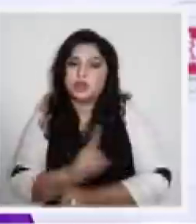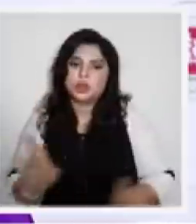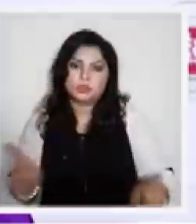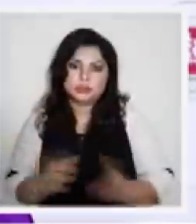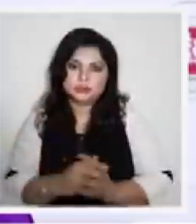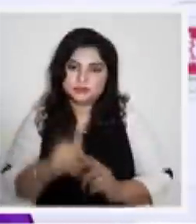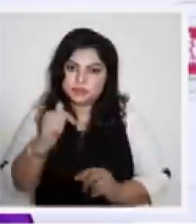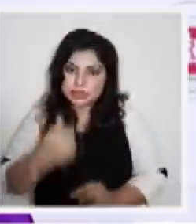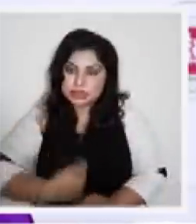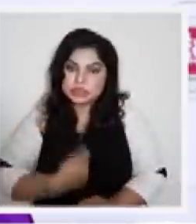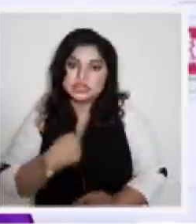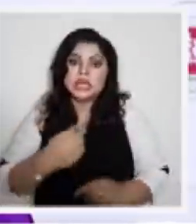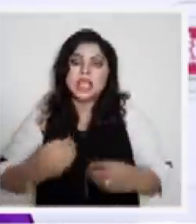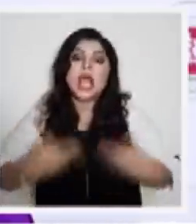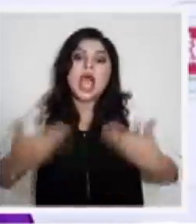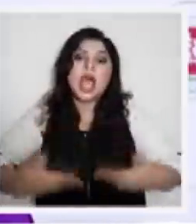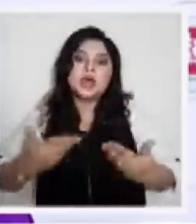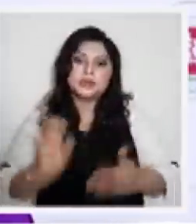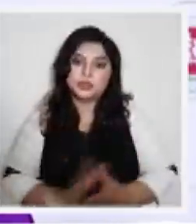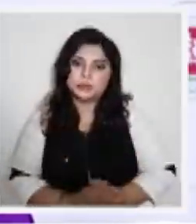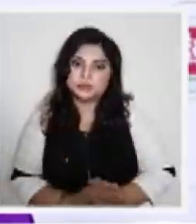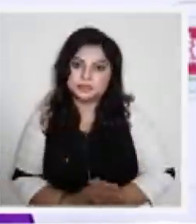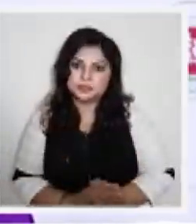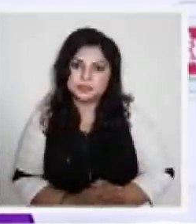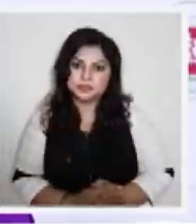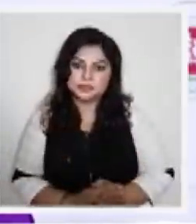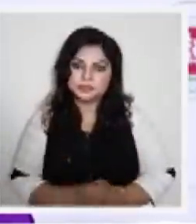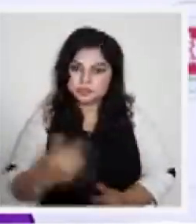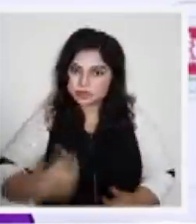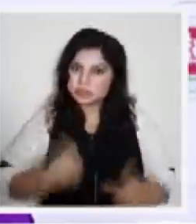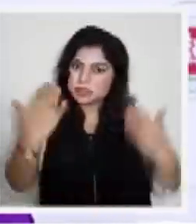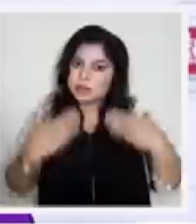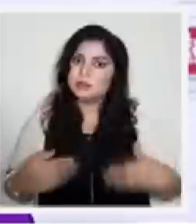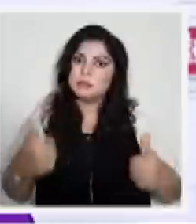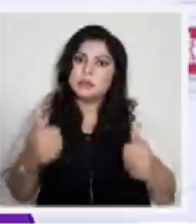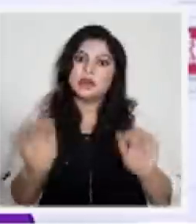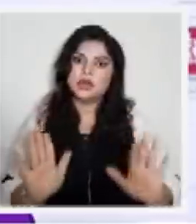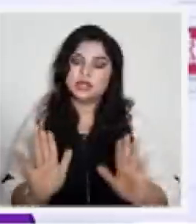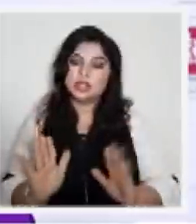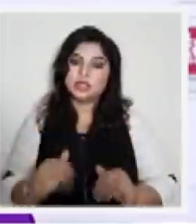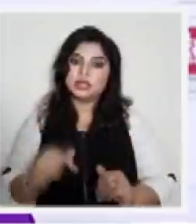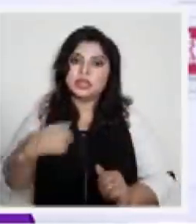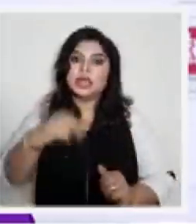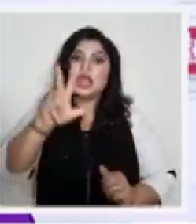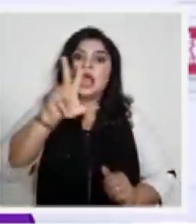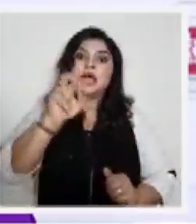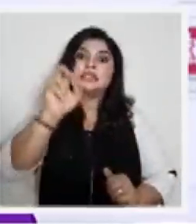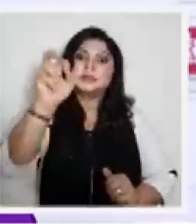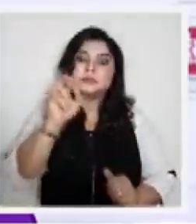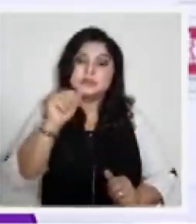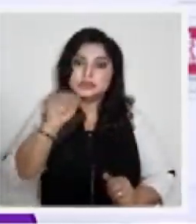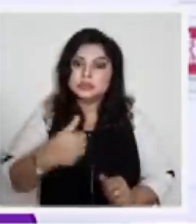নিয়োজিত করবেন। যারা আক্রান্ত হয়েছেন তারা দুর্বল হবেন না, মানসিক মনোবলকে দৃঢ় রাখবেন, কারণ বেশিরভাগ